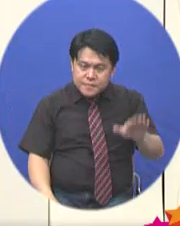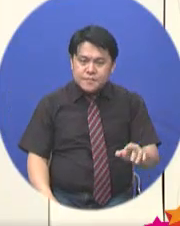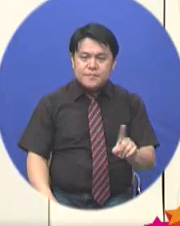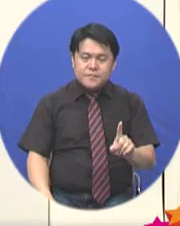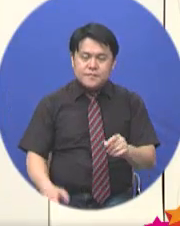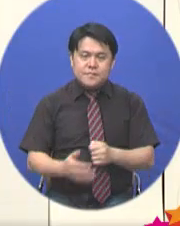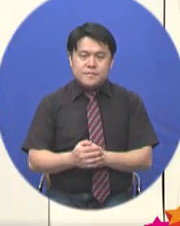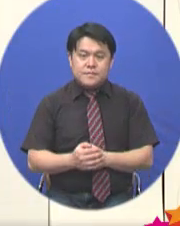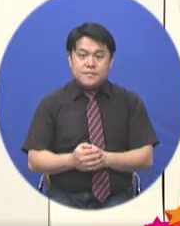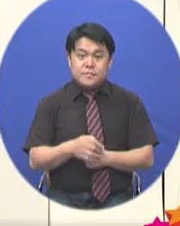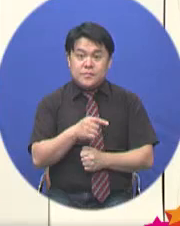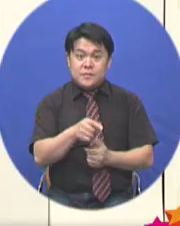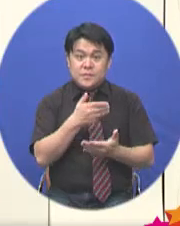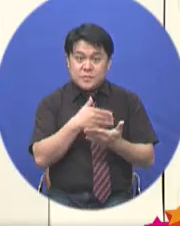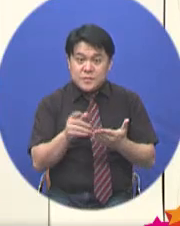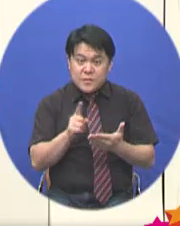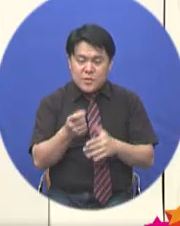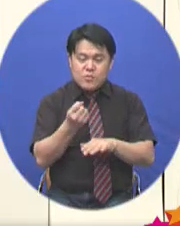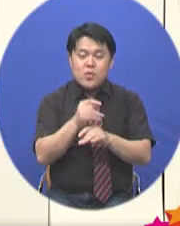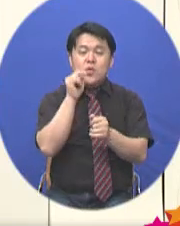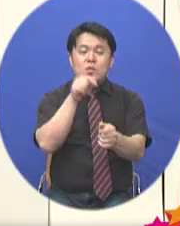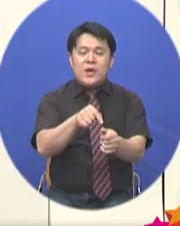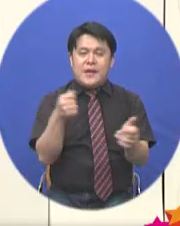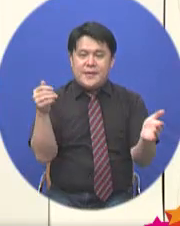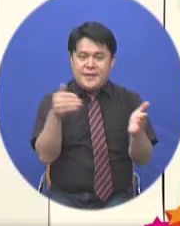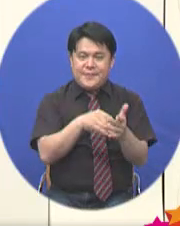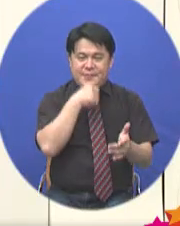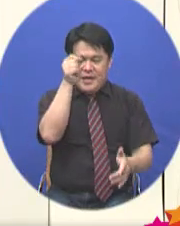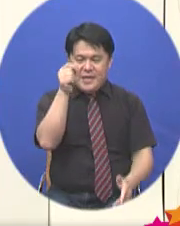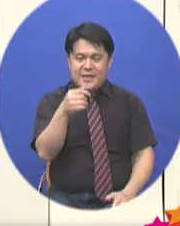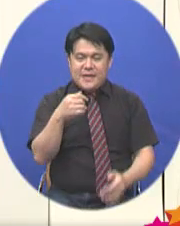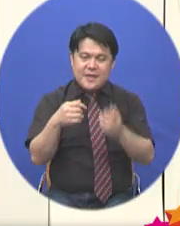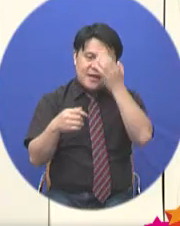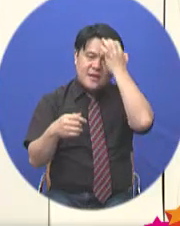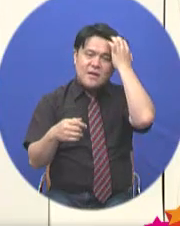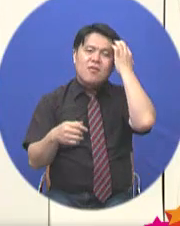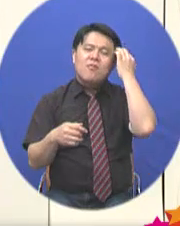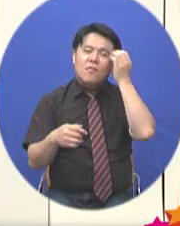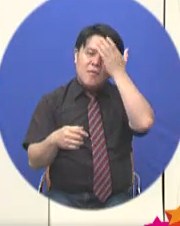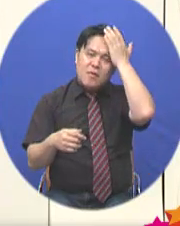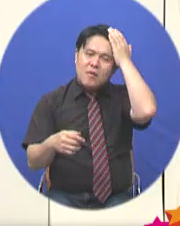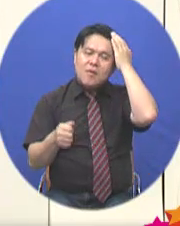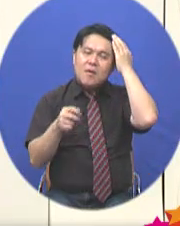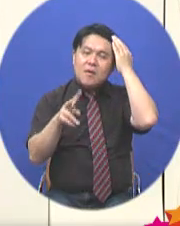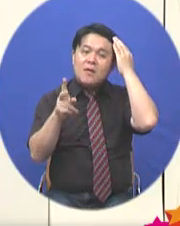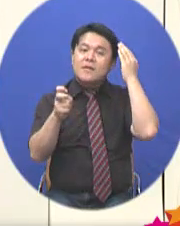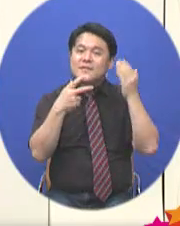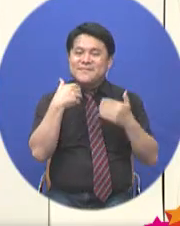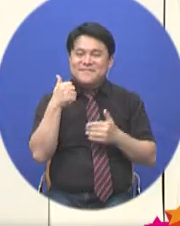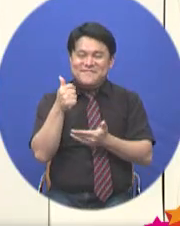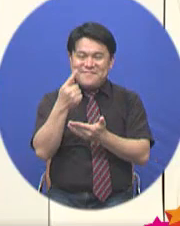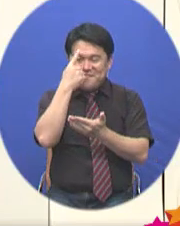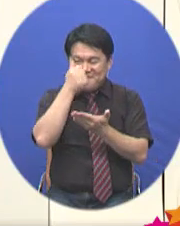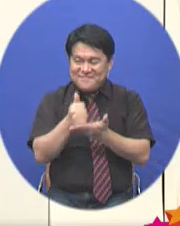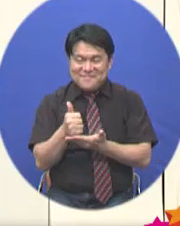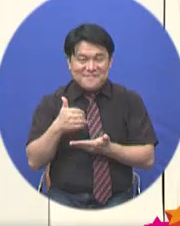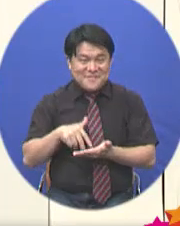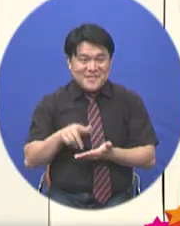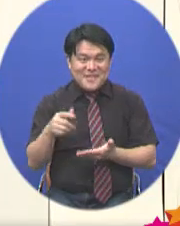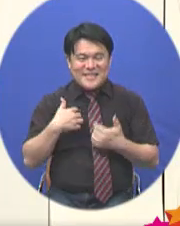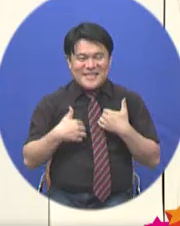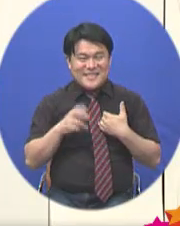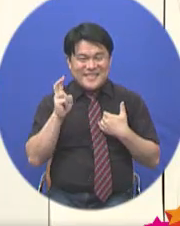되는 고려 수월 간음도가 보물로 지정됐다는 거. 네, 축하할 우리 월지해담 스님 또 얼마나 기쁘시겠어요.